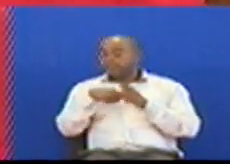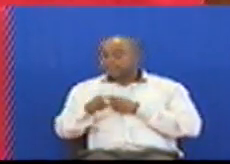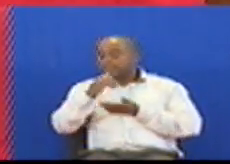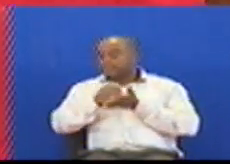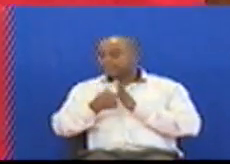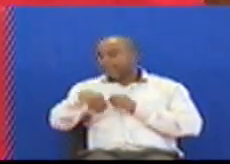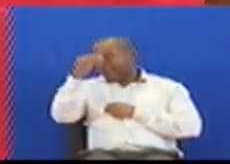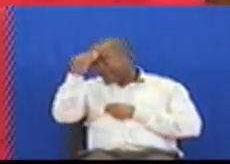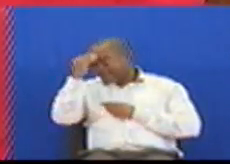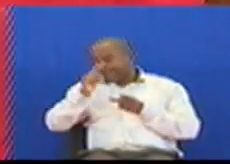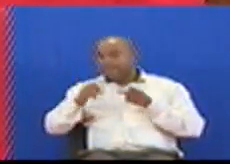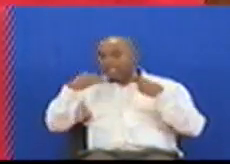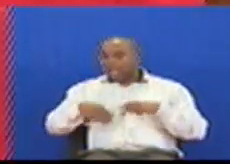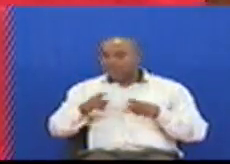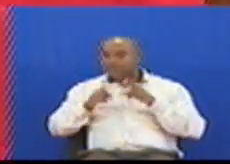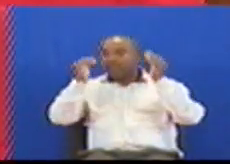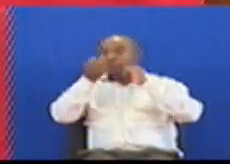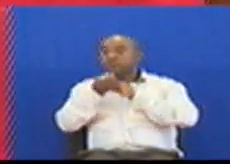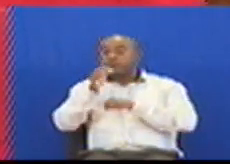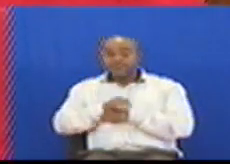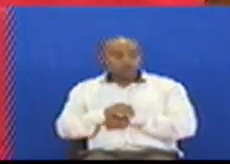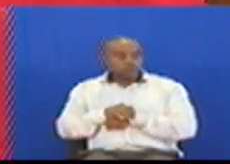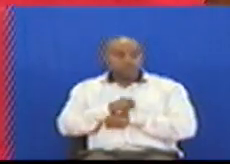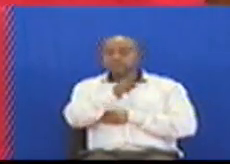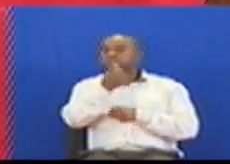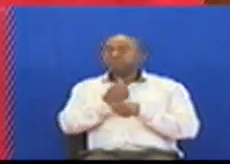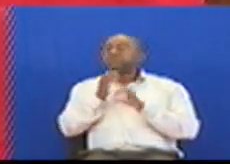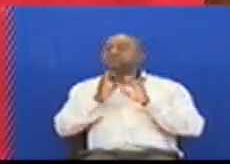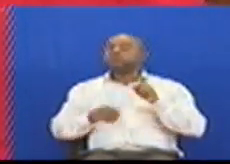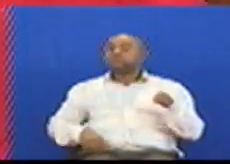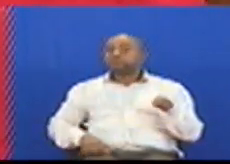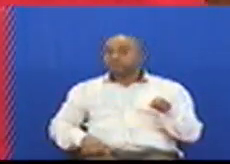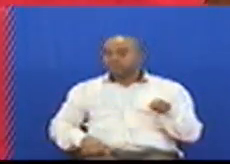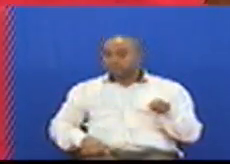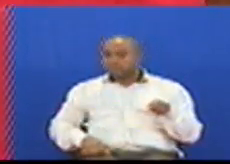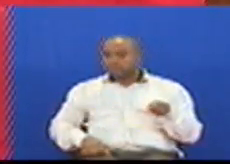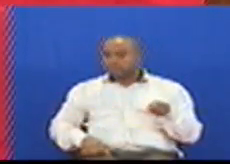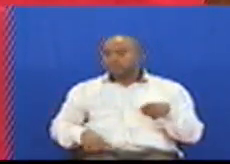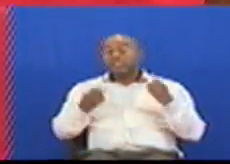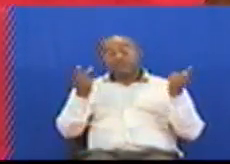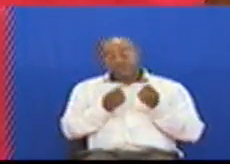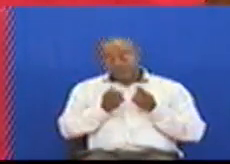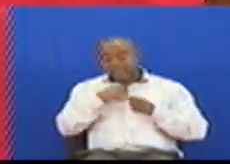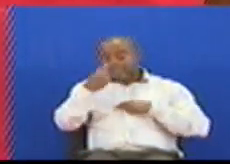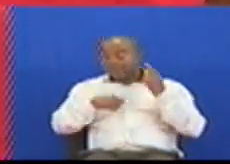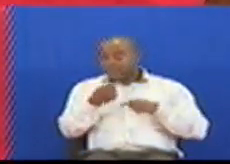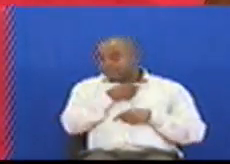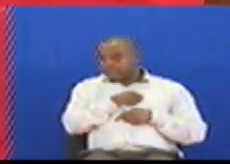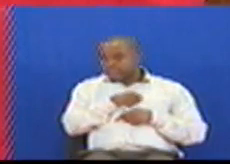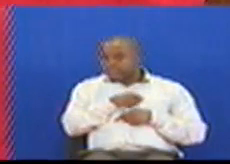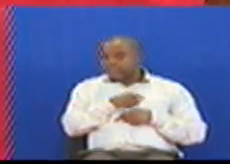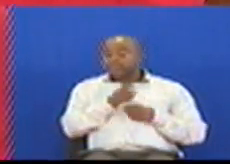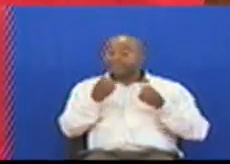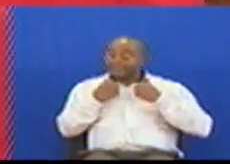elimu, afya, miundombinu na kadhalika, imefanya vizuri sana. Lakini pamoja na miradi hii ambayo imekuwa